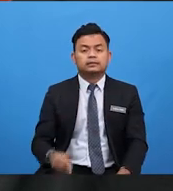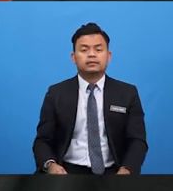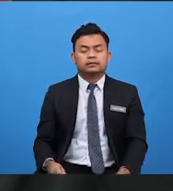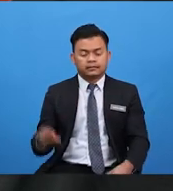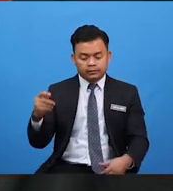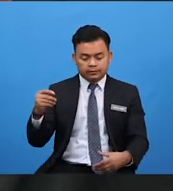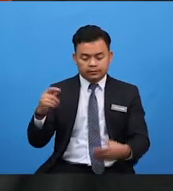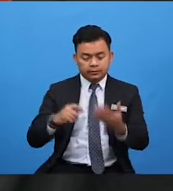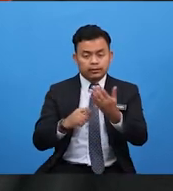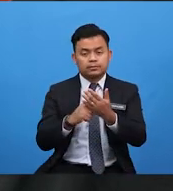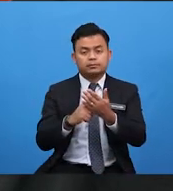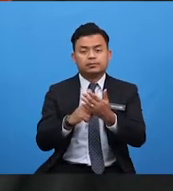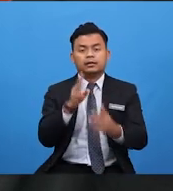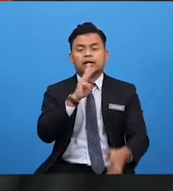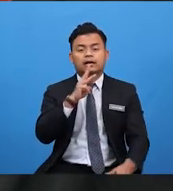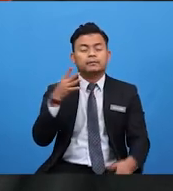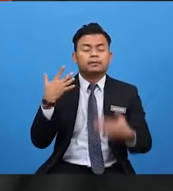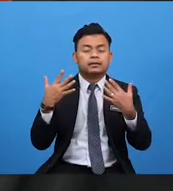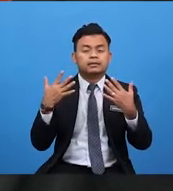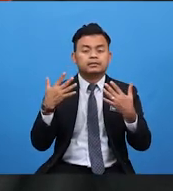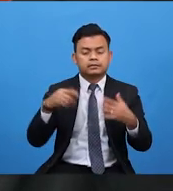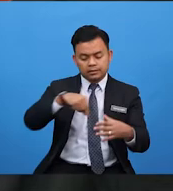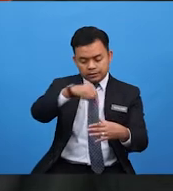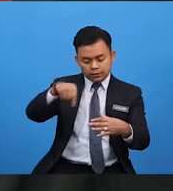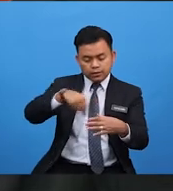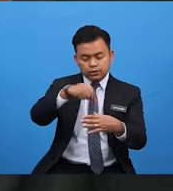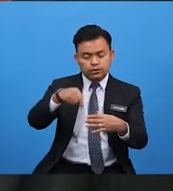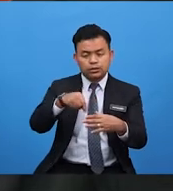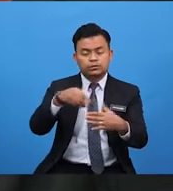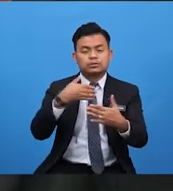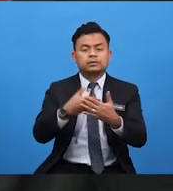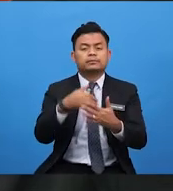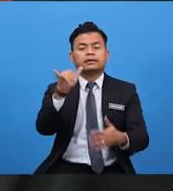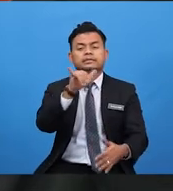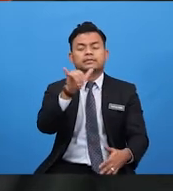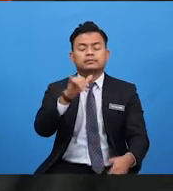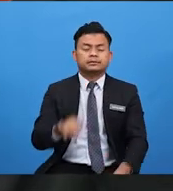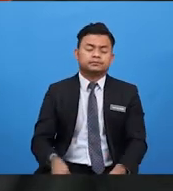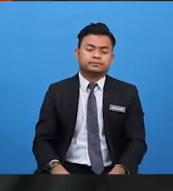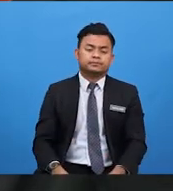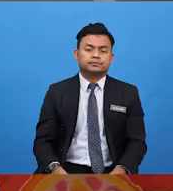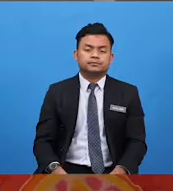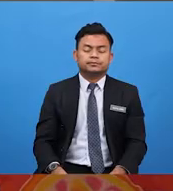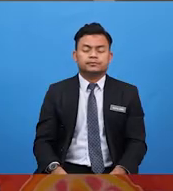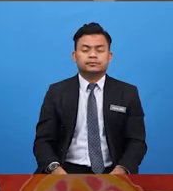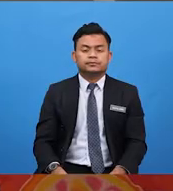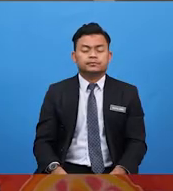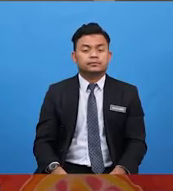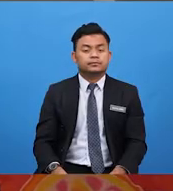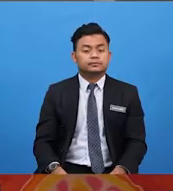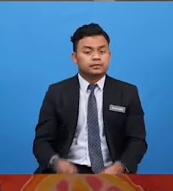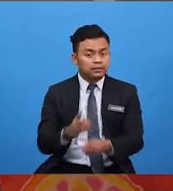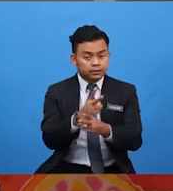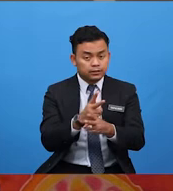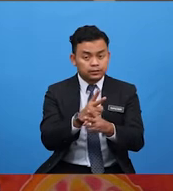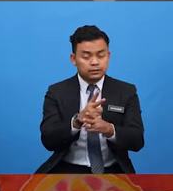air panas dan perlu kacau sehingga larutan ini sekata dan tidak terlalu pekat. Awas